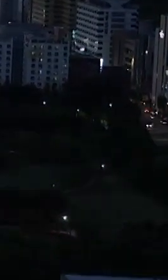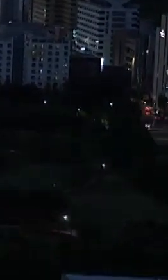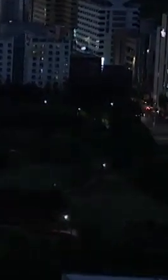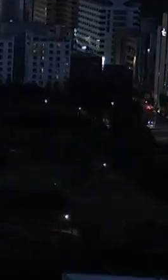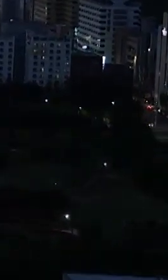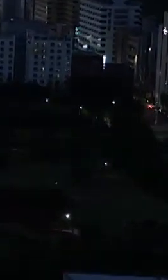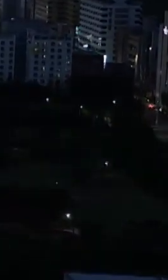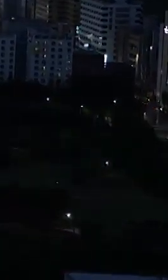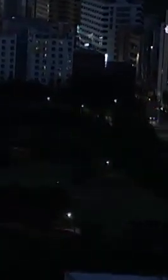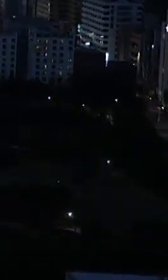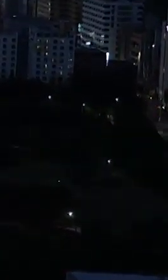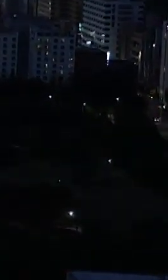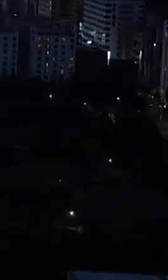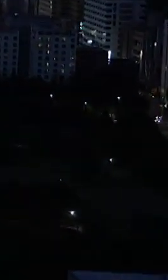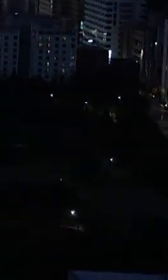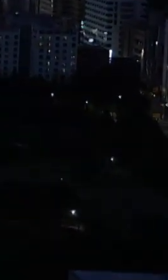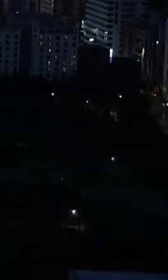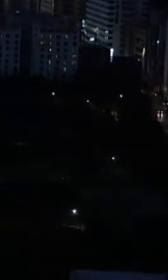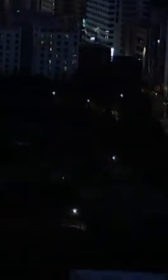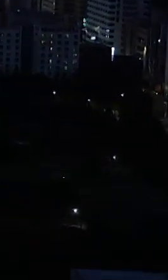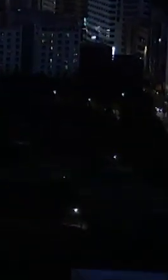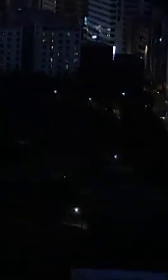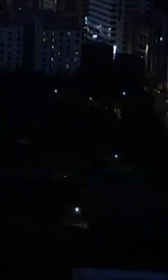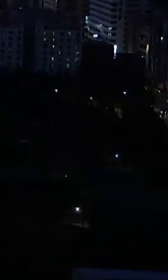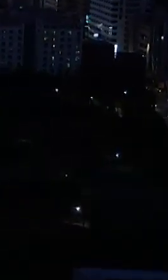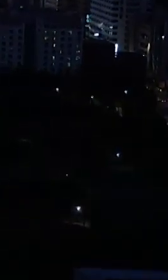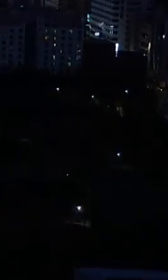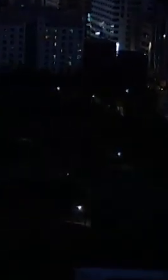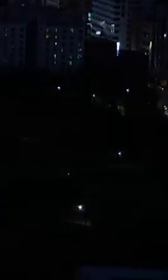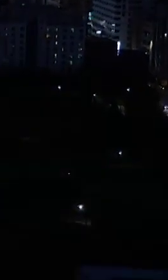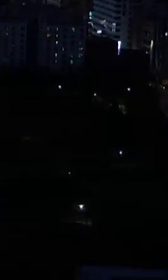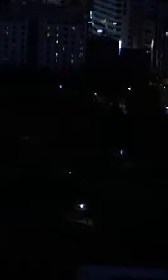여러분은 지금 CTS 뉴스를 시청하고 계십니다.